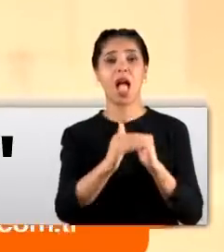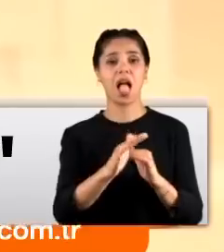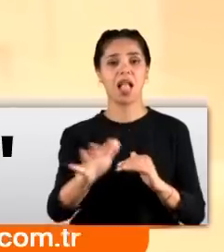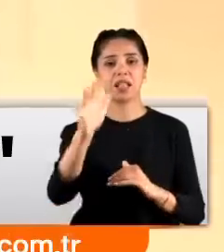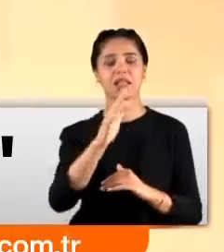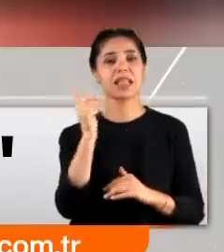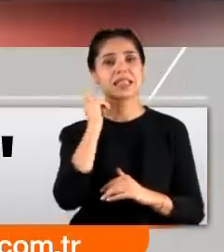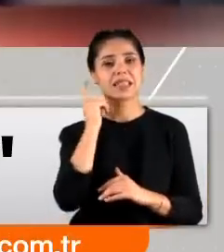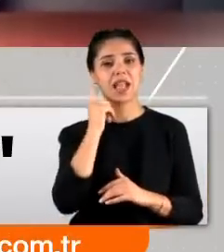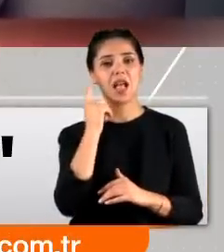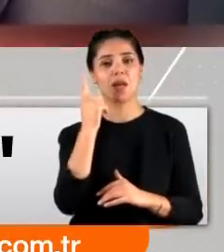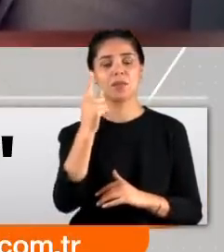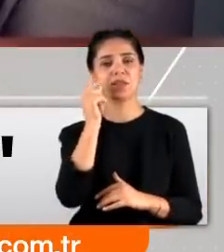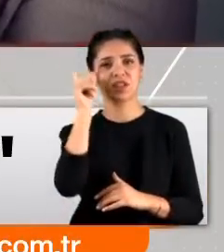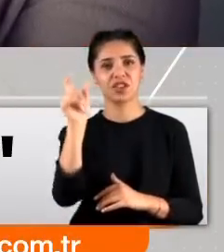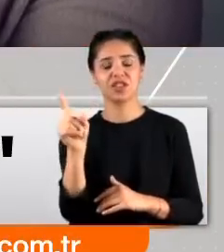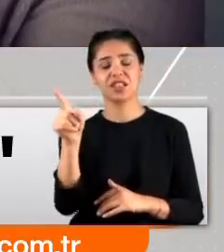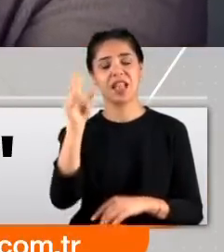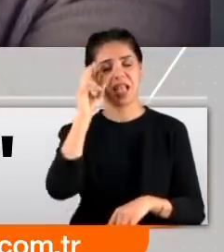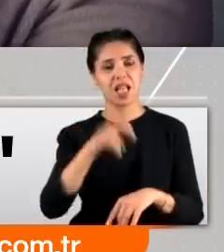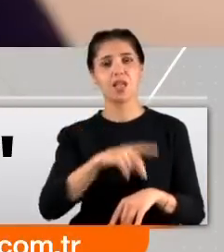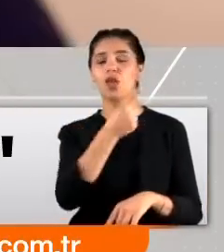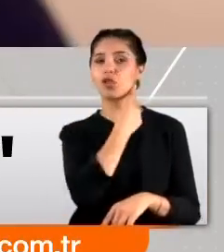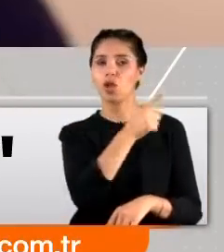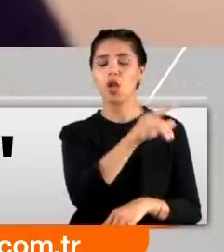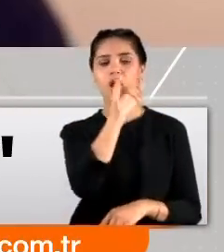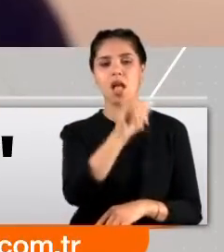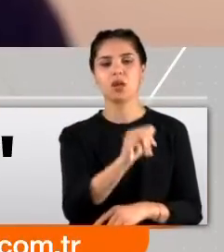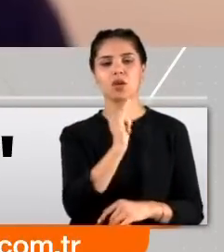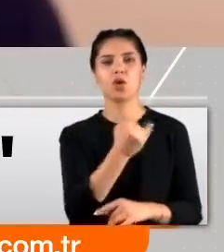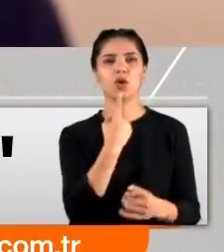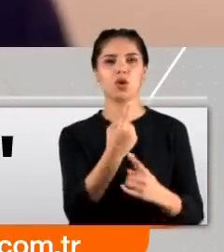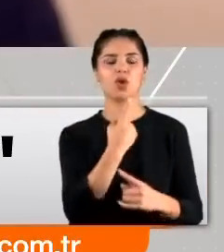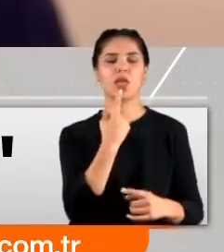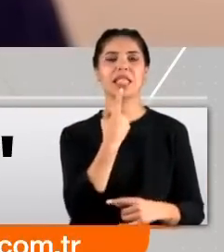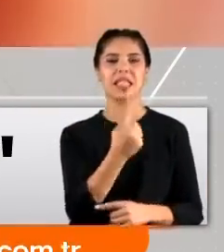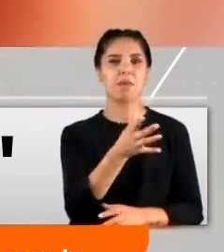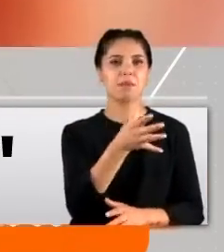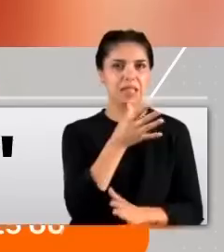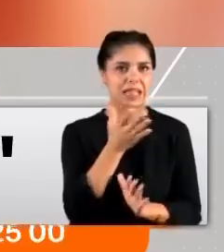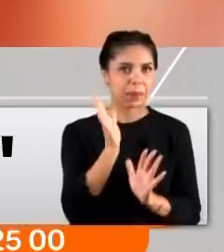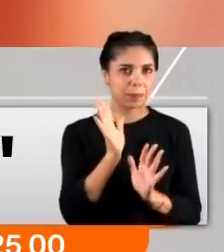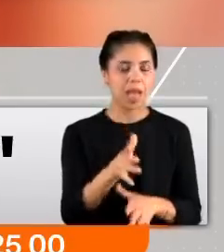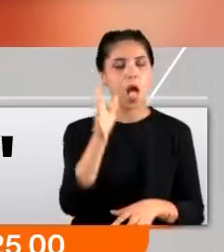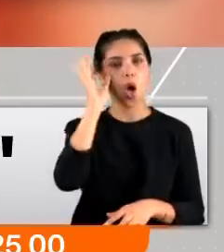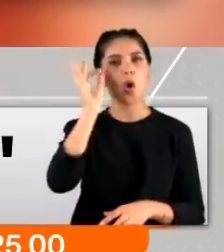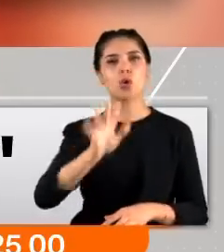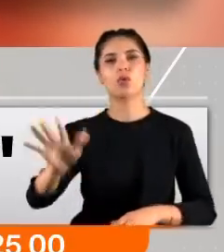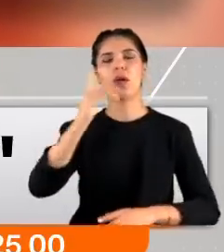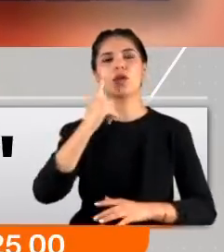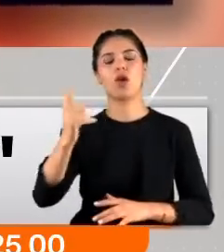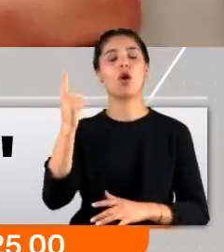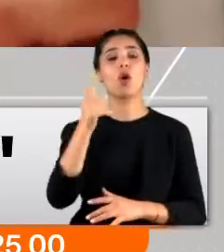sağ kulak çınlarsa biri sizi anıyor, sol kulak çınlarsa hakkınızda kötü konuşuluyor diye bilinse de aslında uzmanlara göre